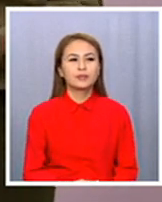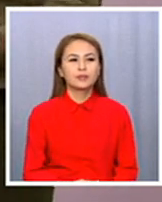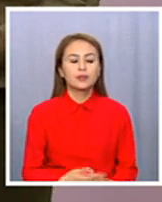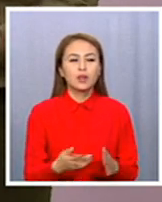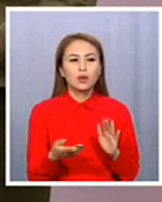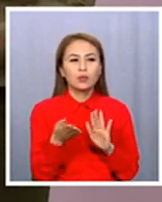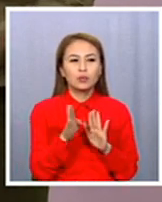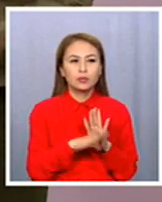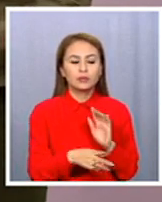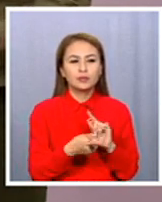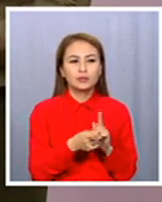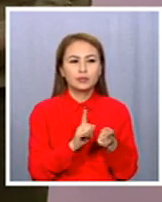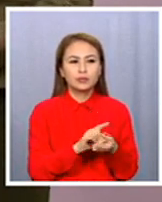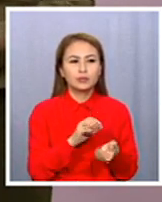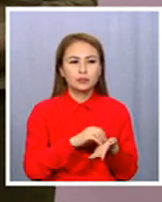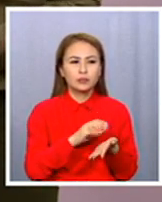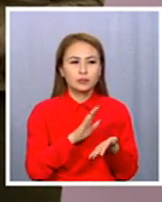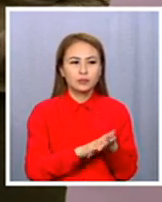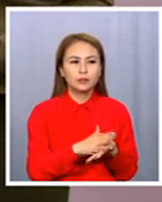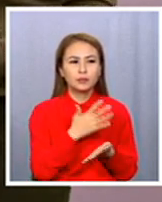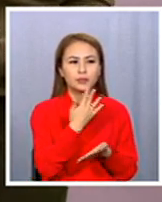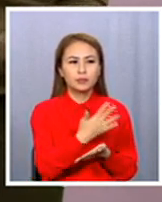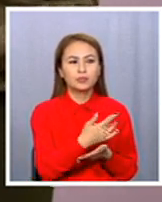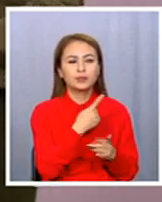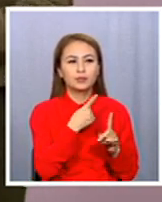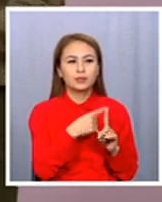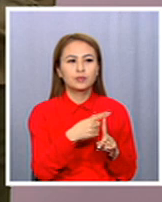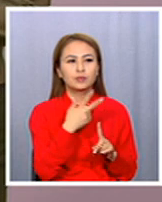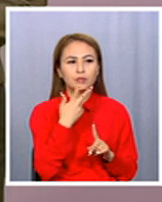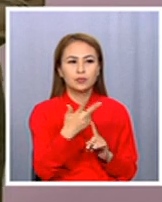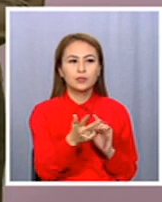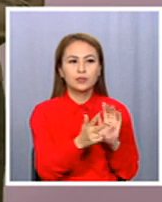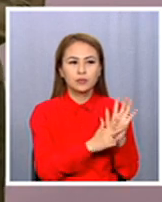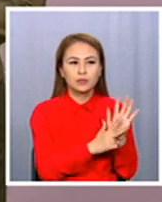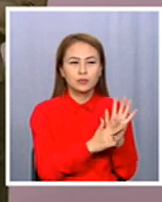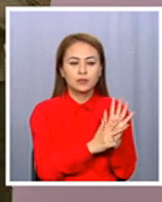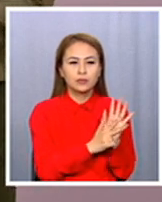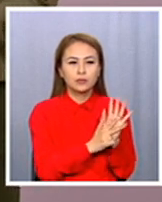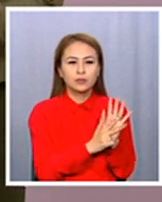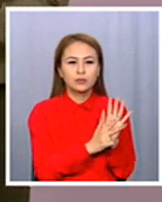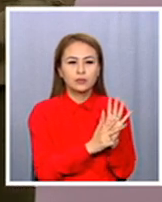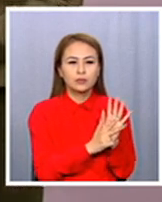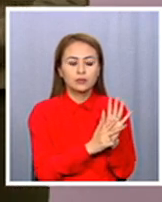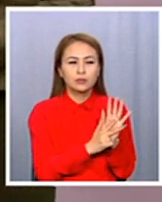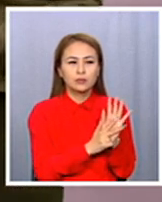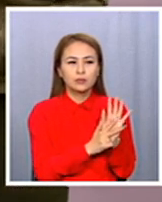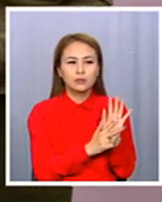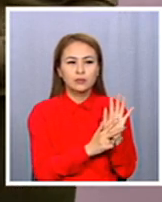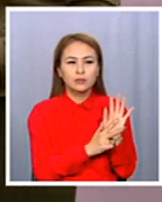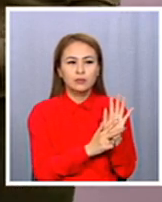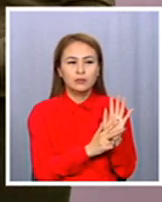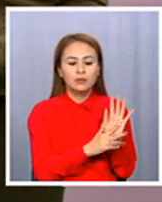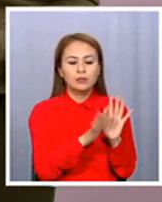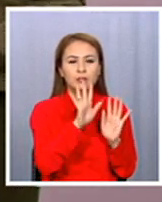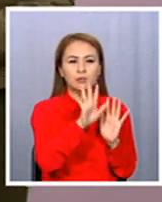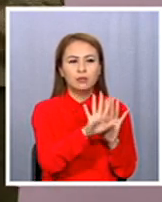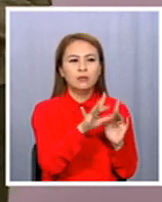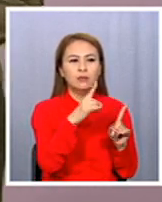жазып, 5 пен 3-тің қосындысын есептедік. 30-дан 5 пен 30-дан 2-нің қосындысын